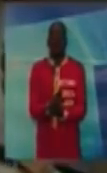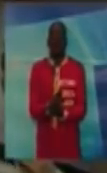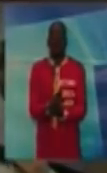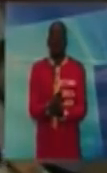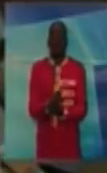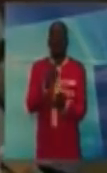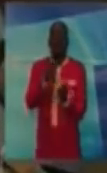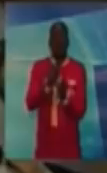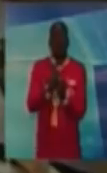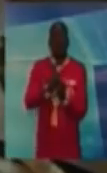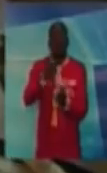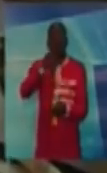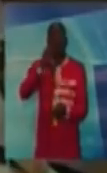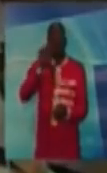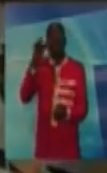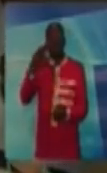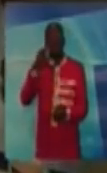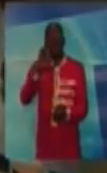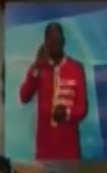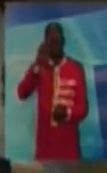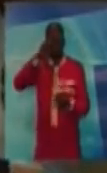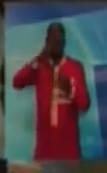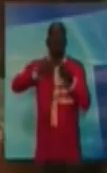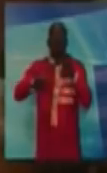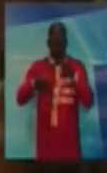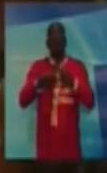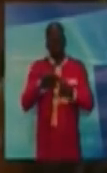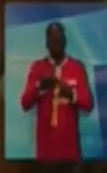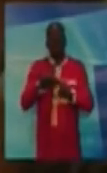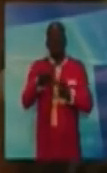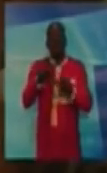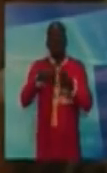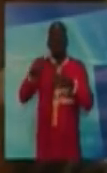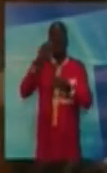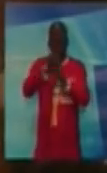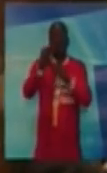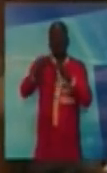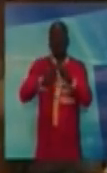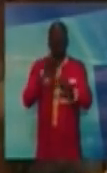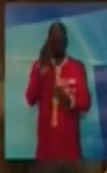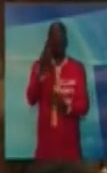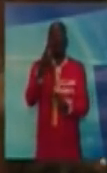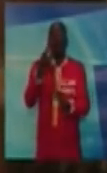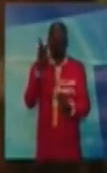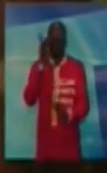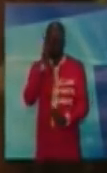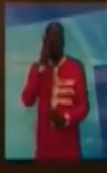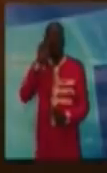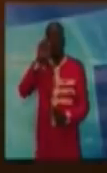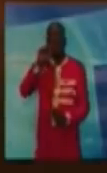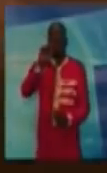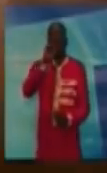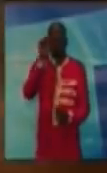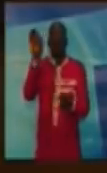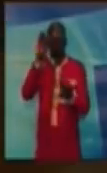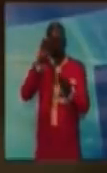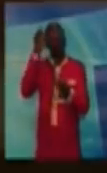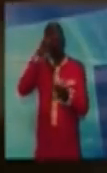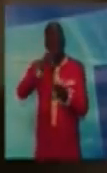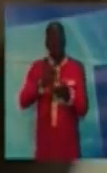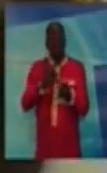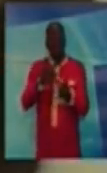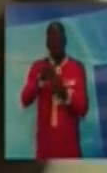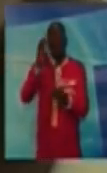La petite Raina Tukonombo et ses camarades viennent de recevoir chacune la vitamine A+ et un